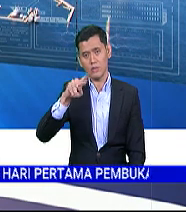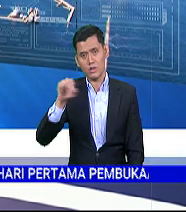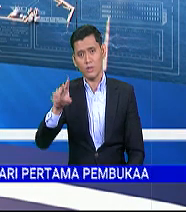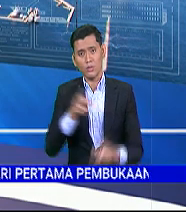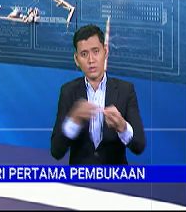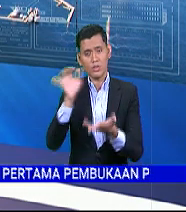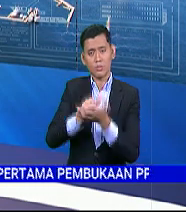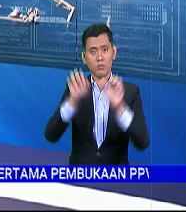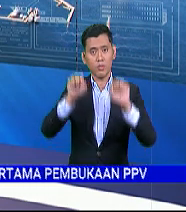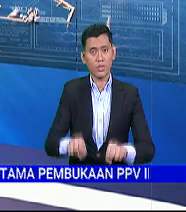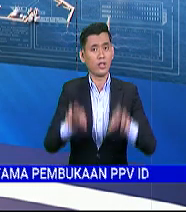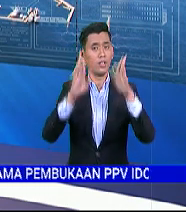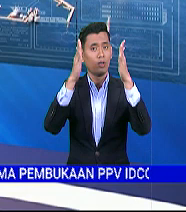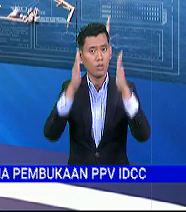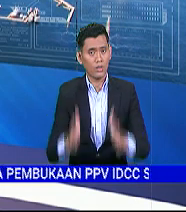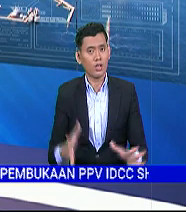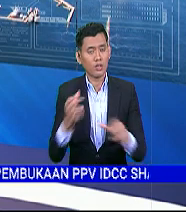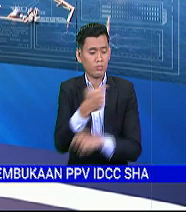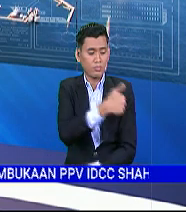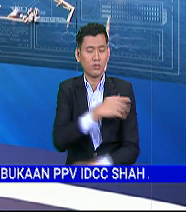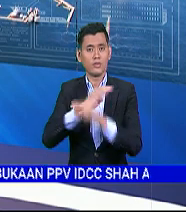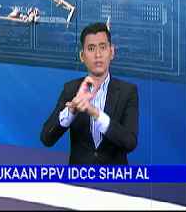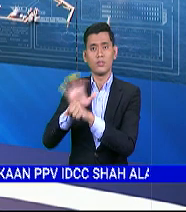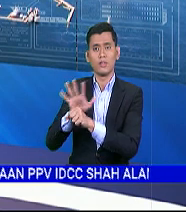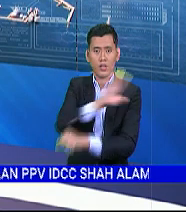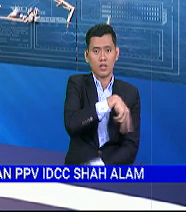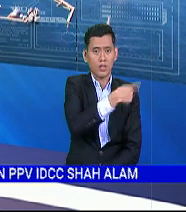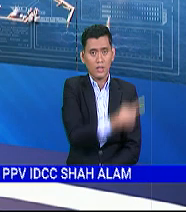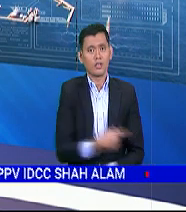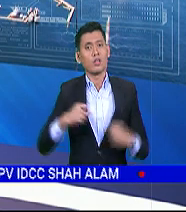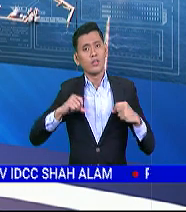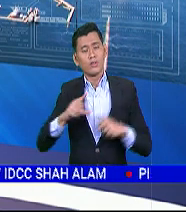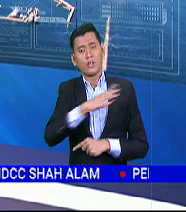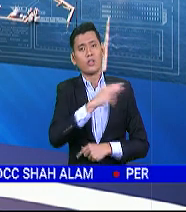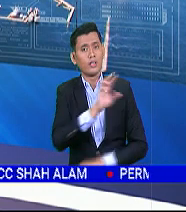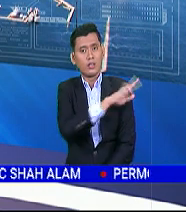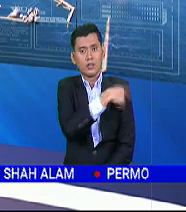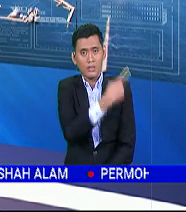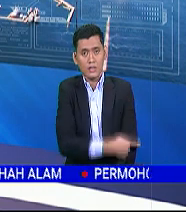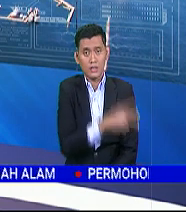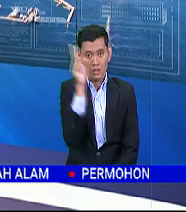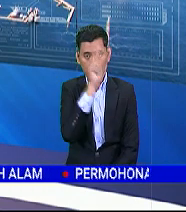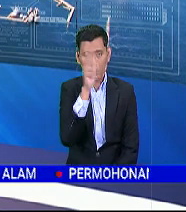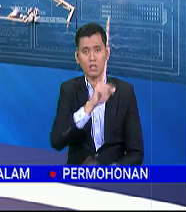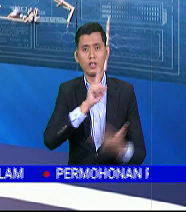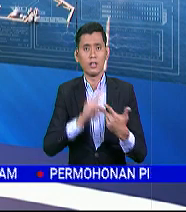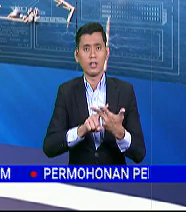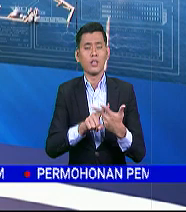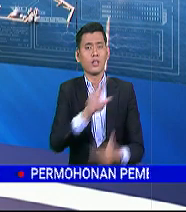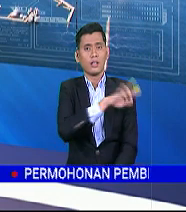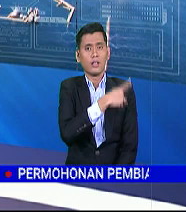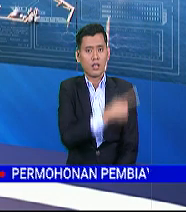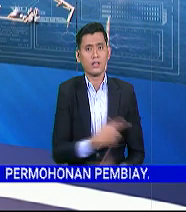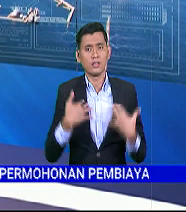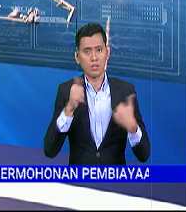bagi membolehkan penduduk mendapatkan suntikan vaksin di klinik swasta selain klinik kerajaan, iaitu Klinik Kesihatan Membidai